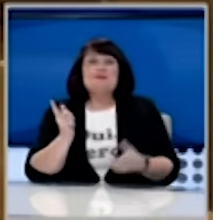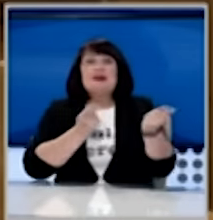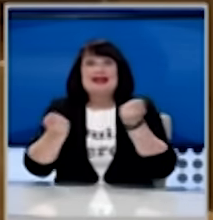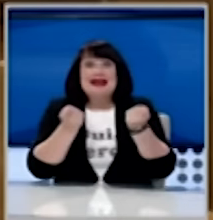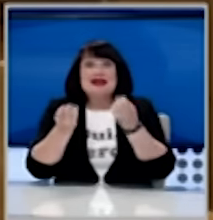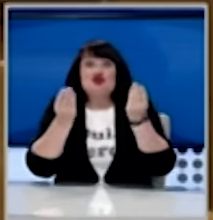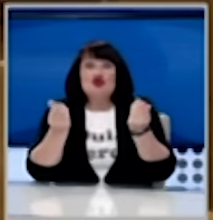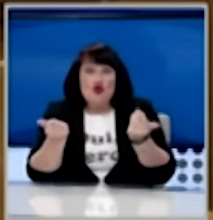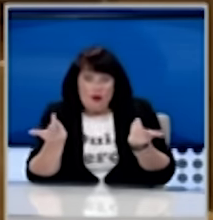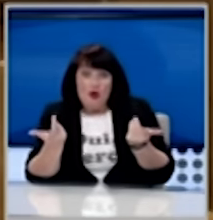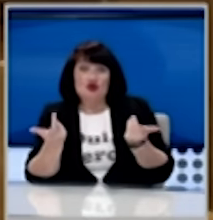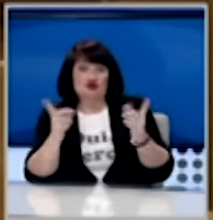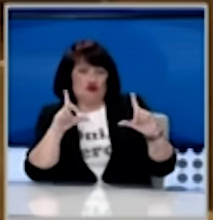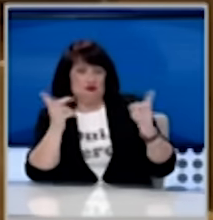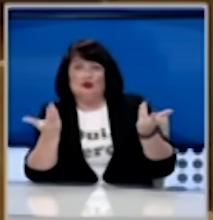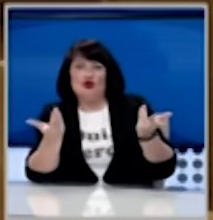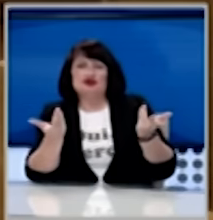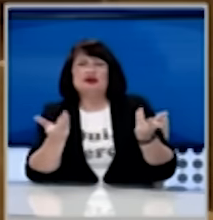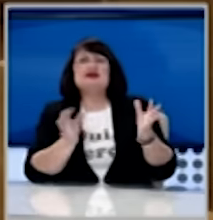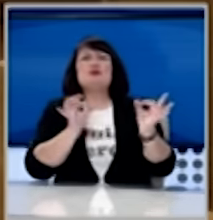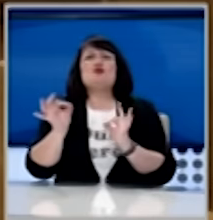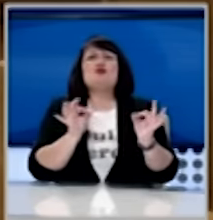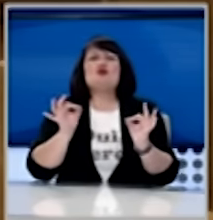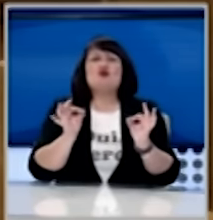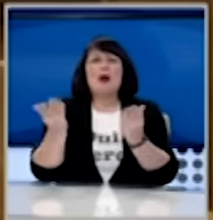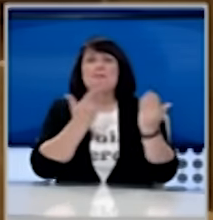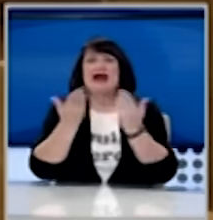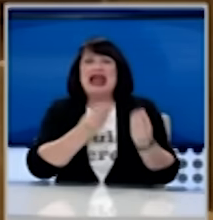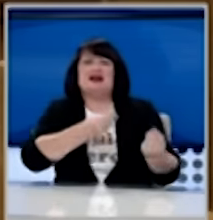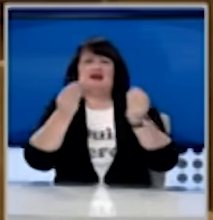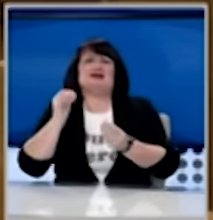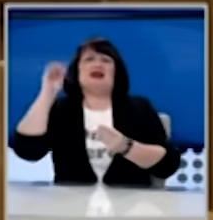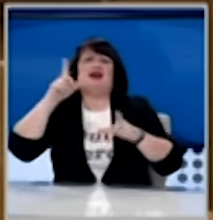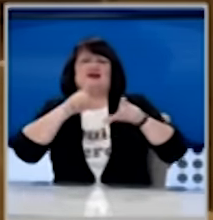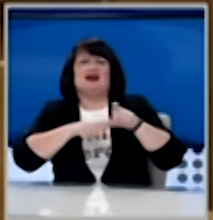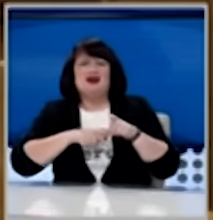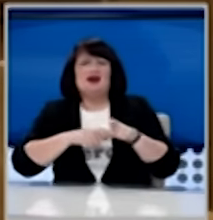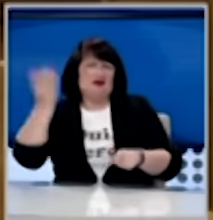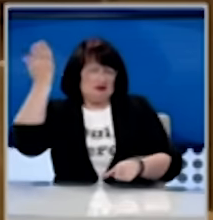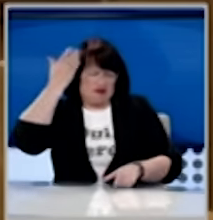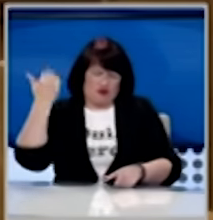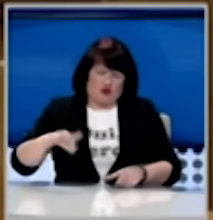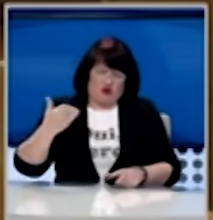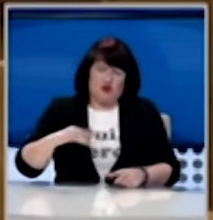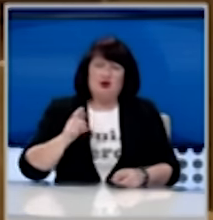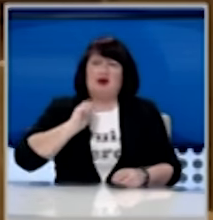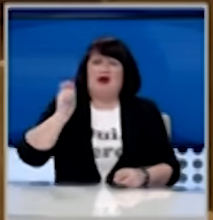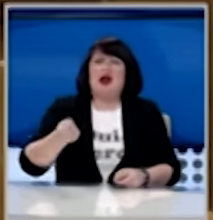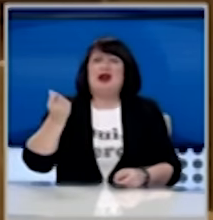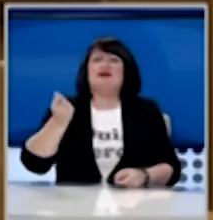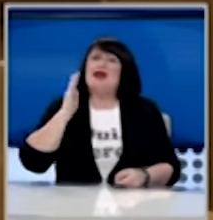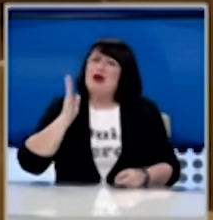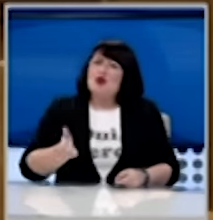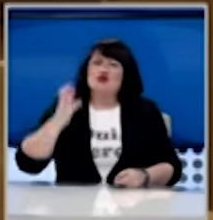διαχείρισης εσείς ετοιμάζεστε να δώσετε τις μελέτες αυτές σε εταιρείες που θα στοιχίσουν πανάκριβα ενώ θα μπορούσαν να